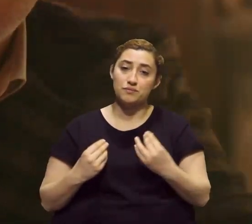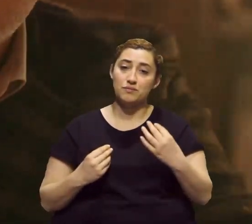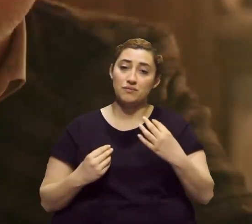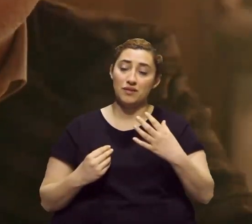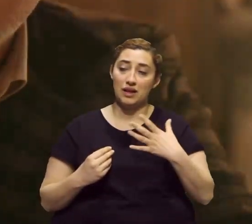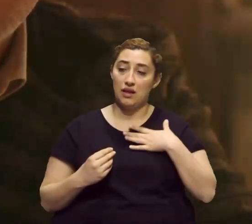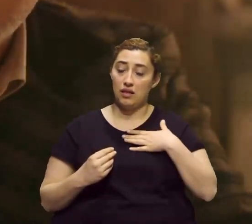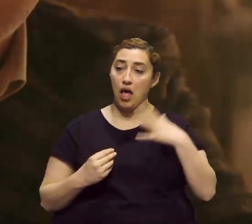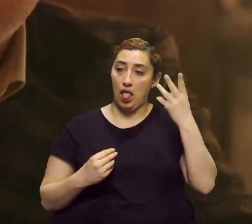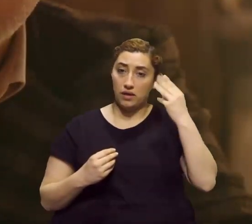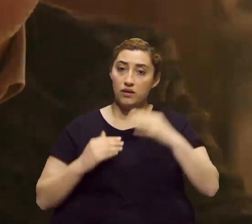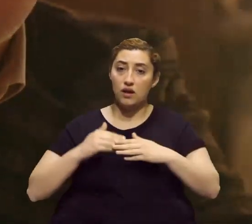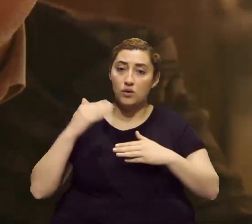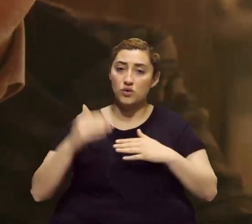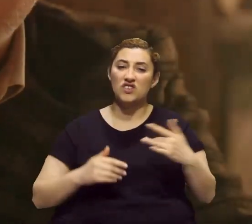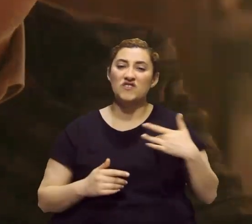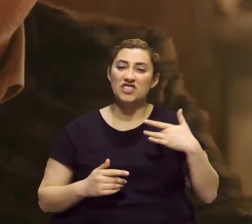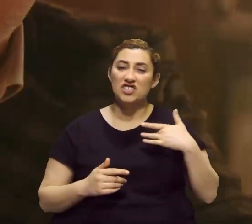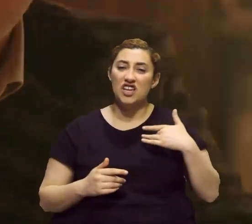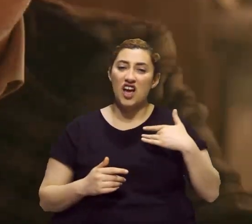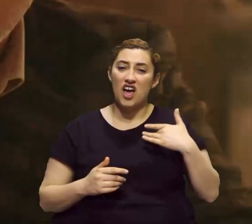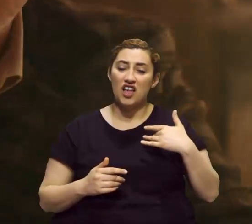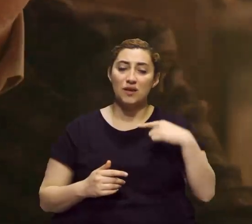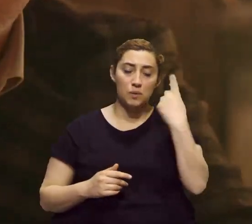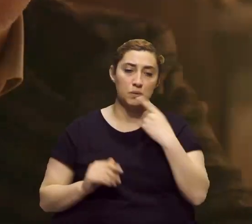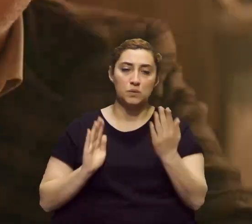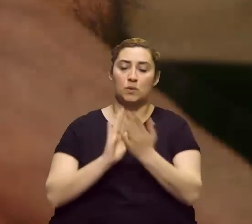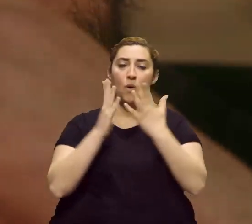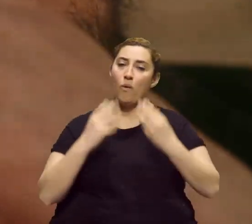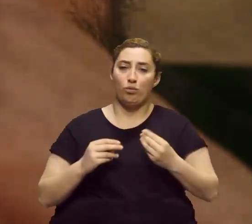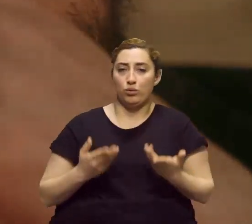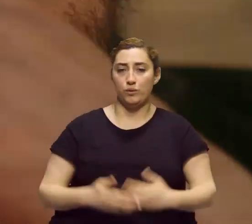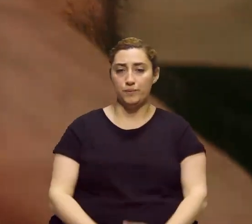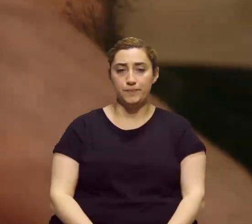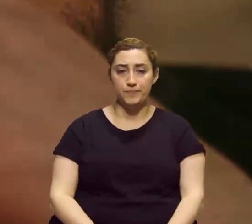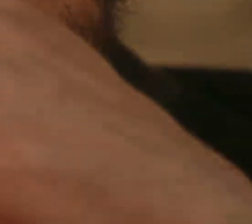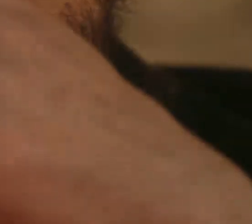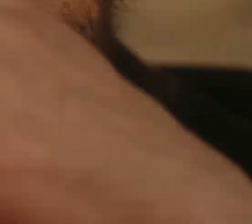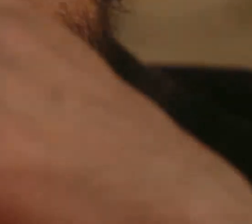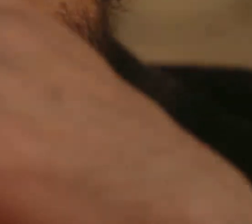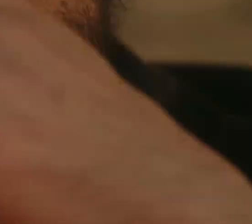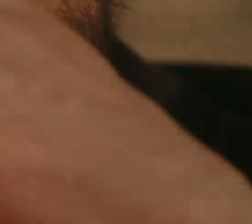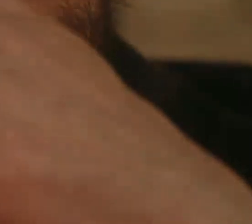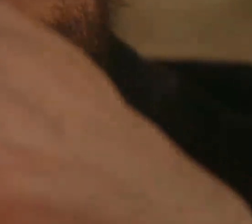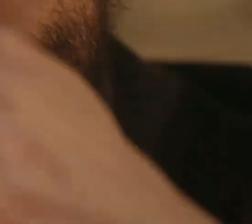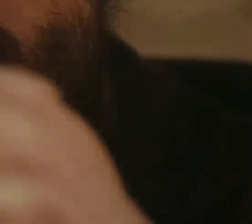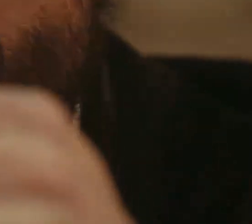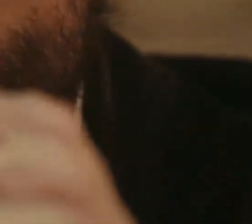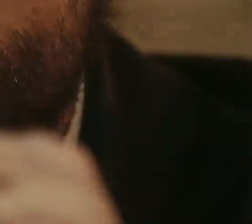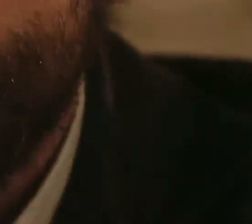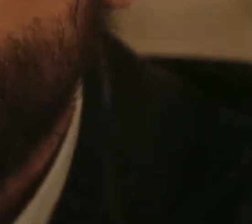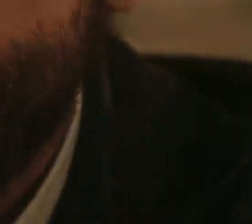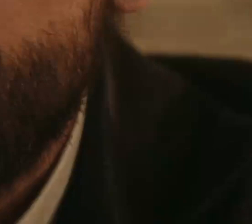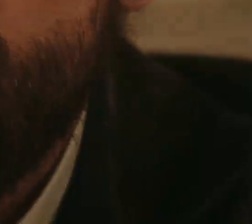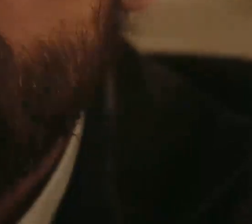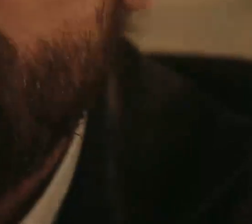Kendine geldikten sonra vicdanıyla yüz yüze kaldı. Mustafa'nın gözleri yaşla doldu. Ali ile Abdullah'ın